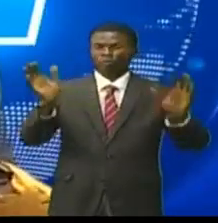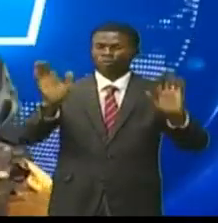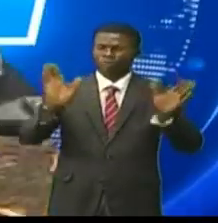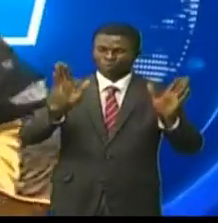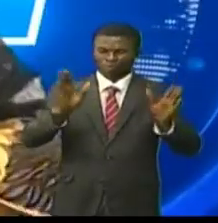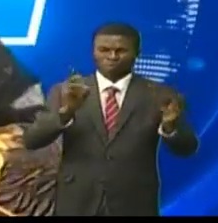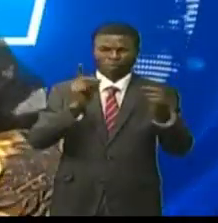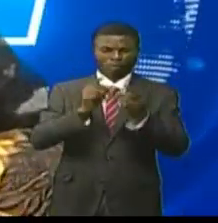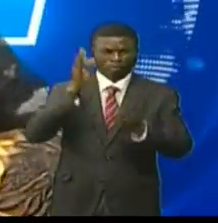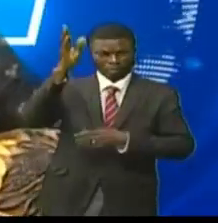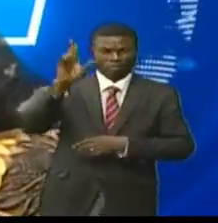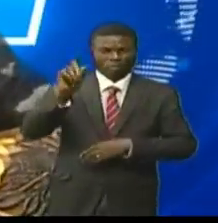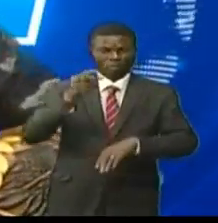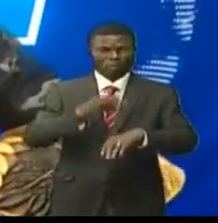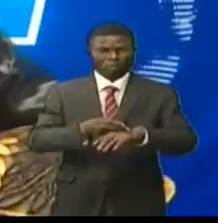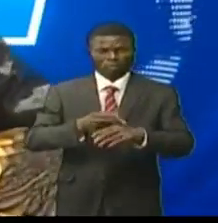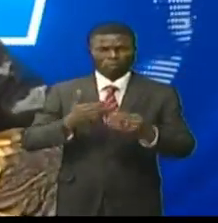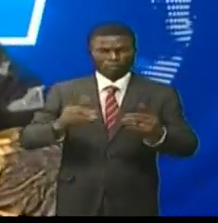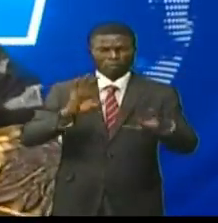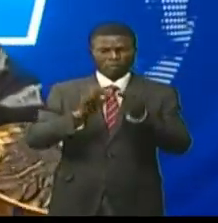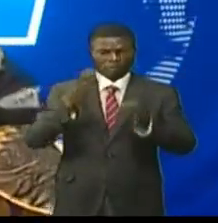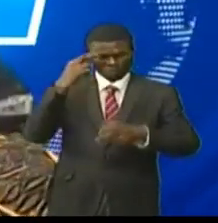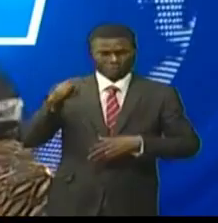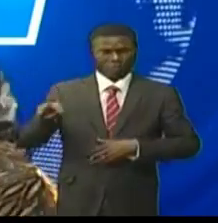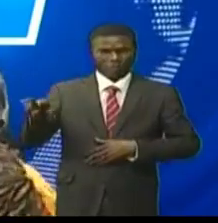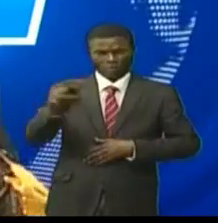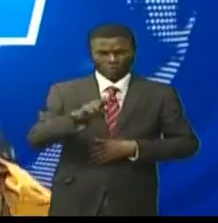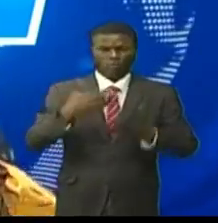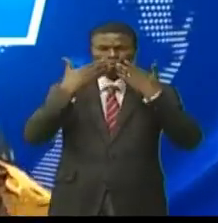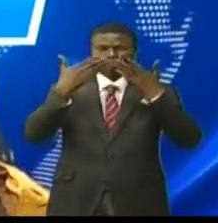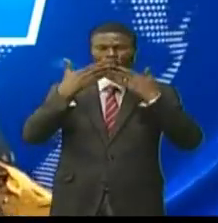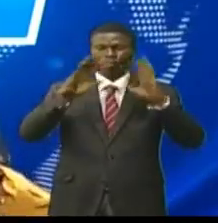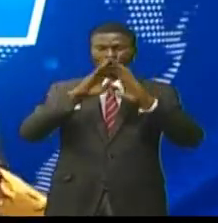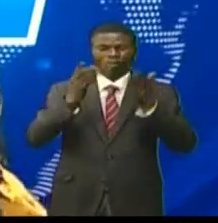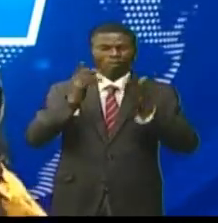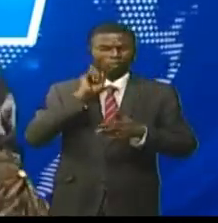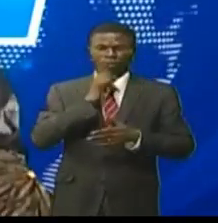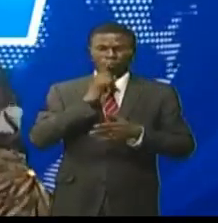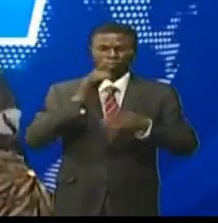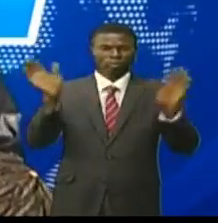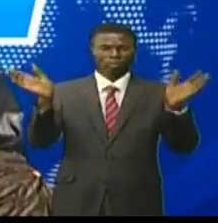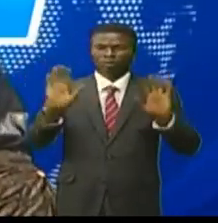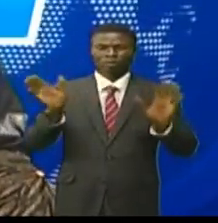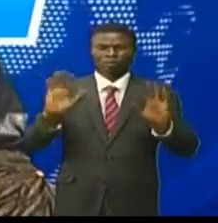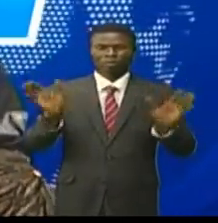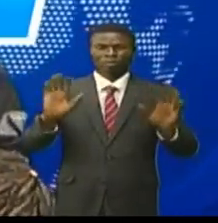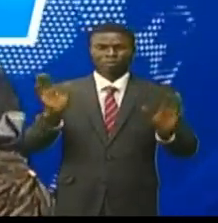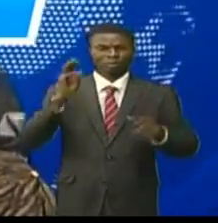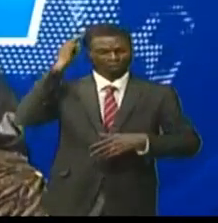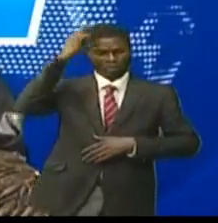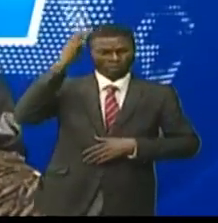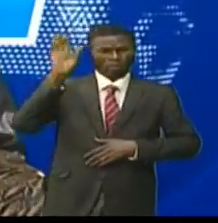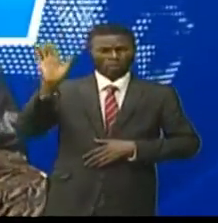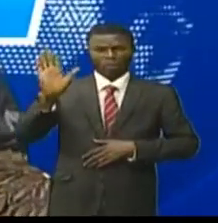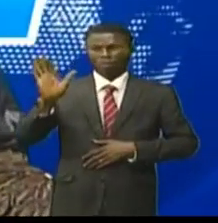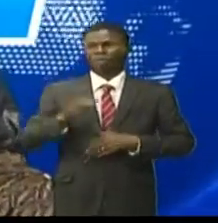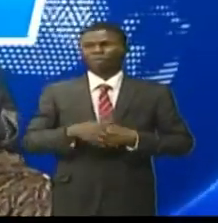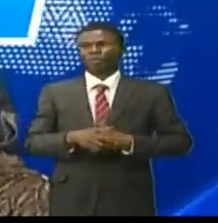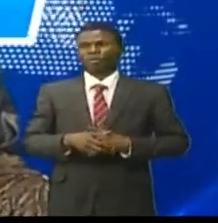antennes. 20h retrouvée, Françoise Bouélaboaki pour la suite de l'actualité. Excellente suite de programme à toutes et à tous. Au revoir.